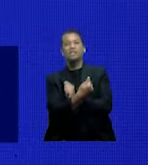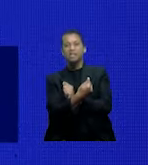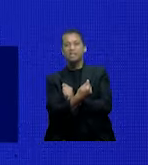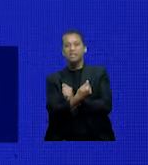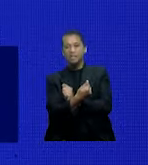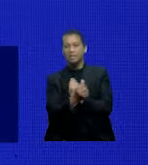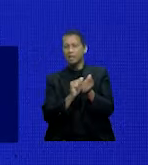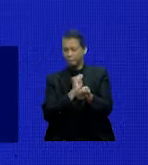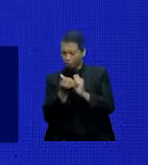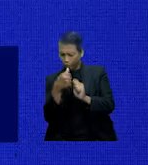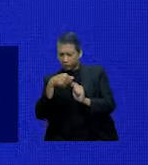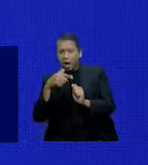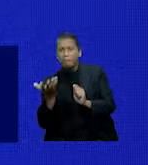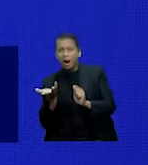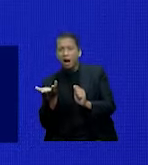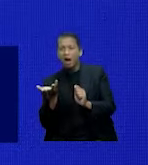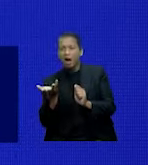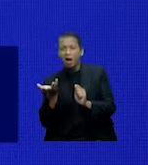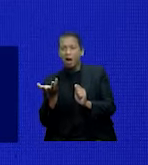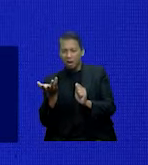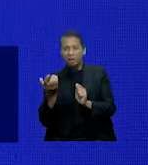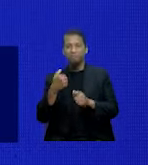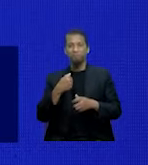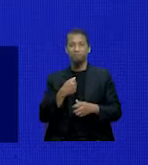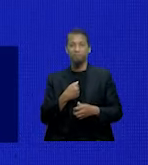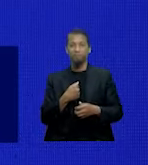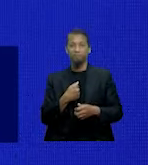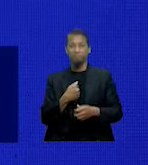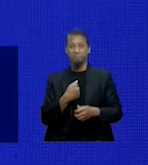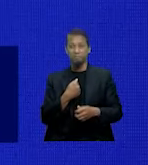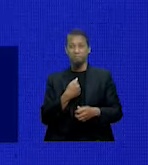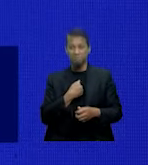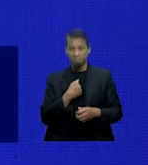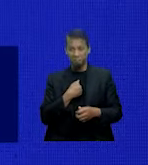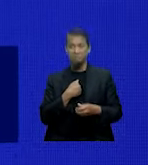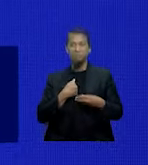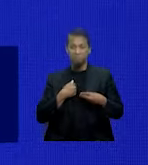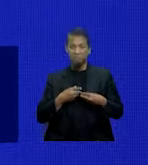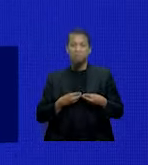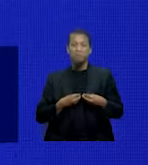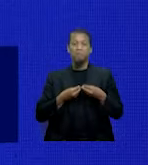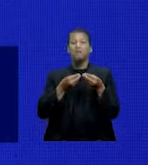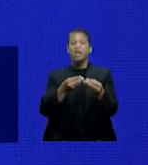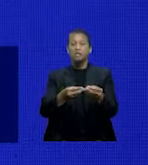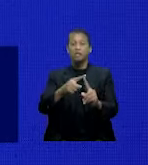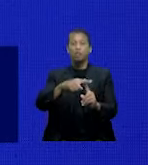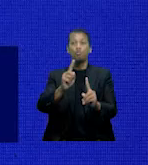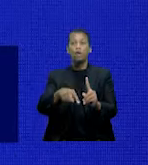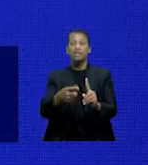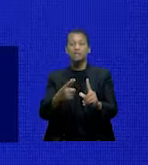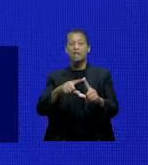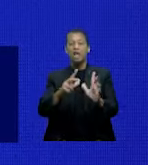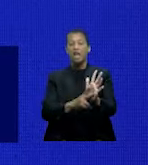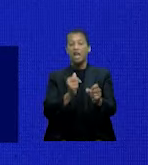Yaitu, saya akan menugaskan Mbak Angela Tano